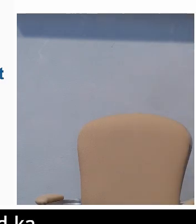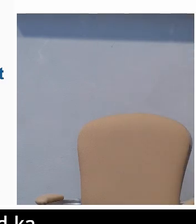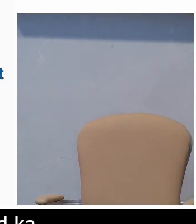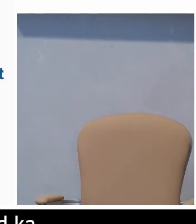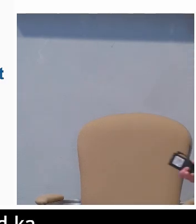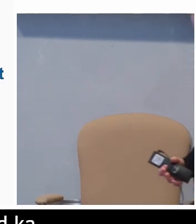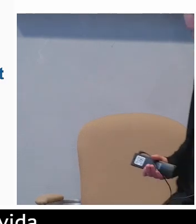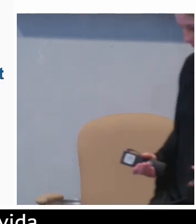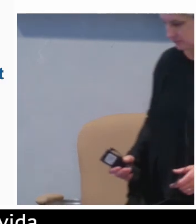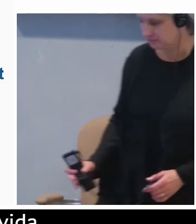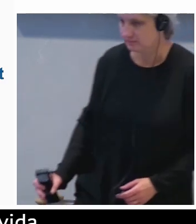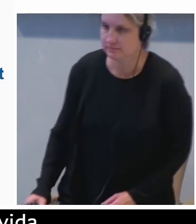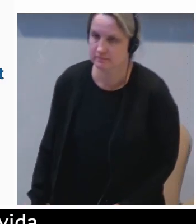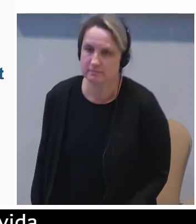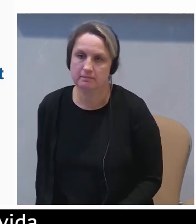Tegu on väga,